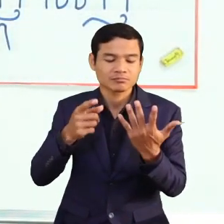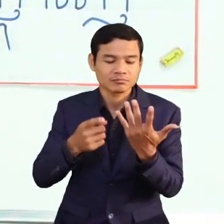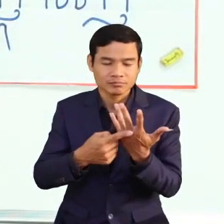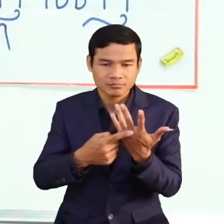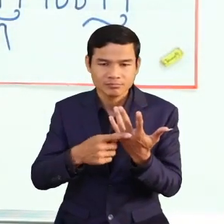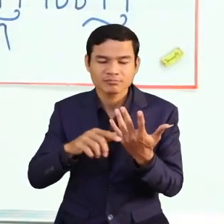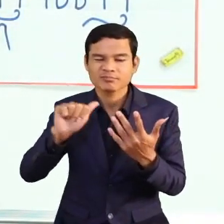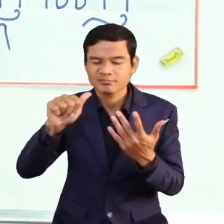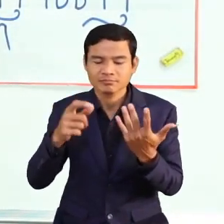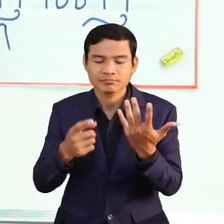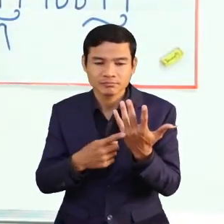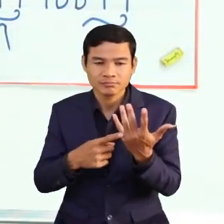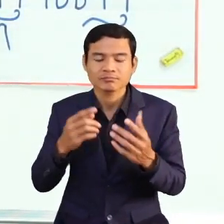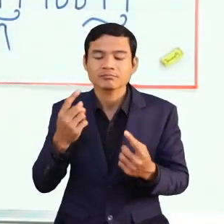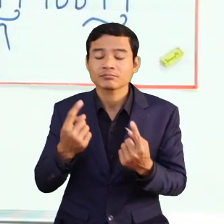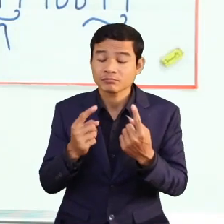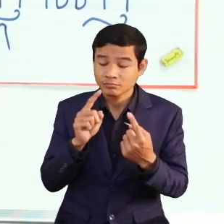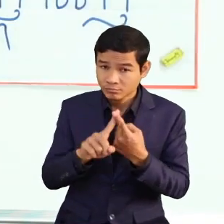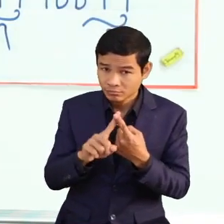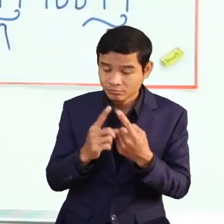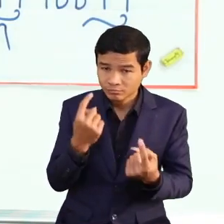3